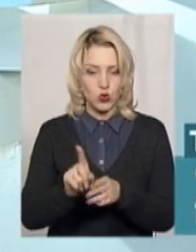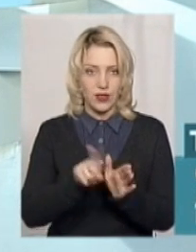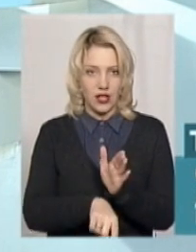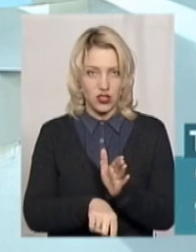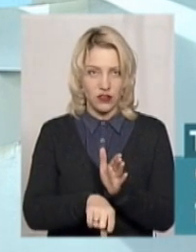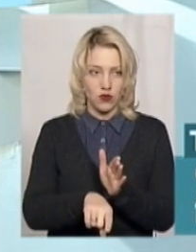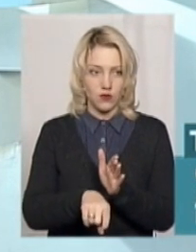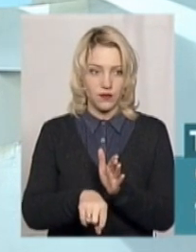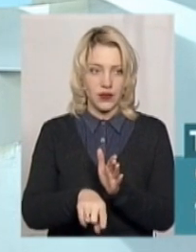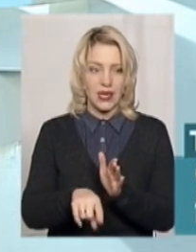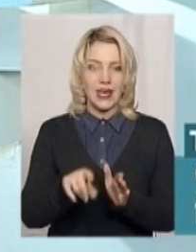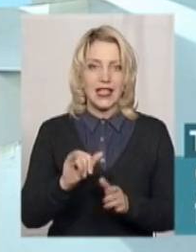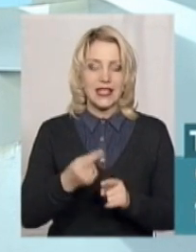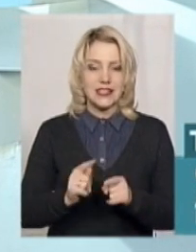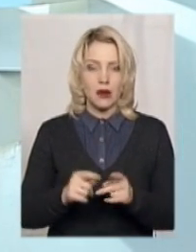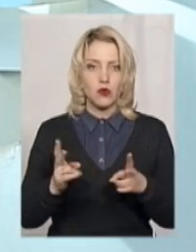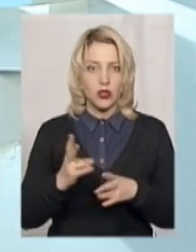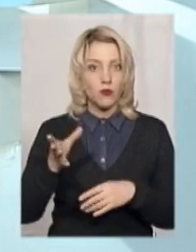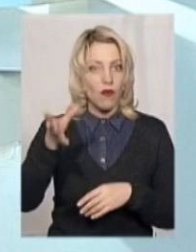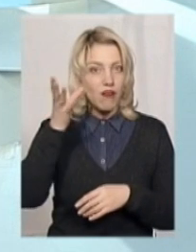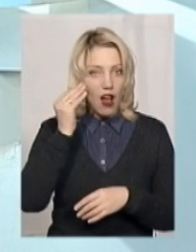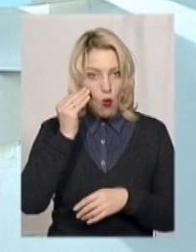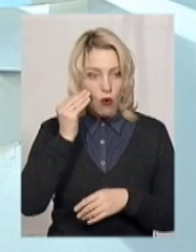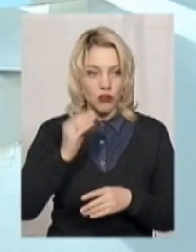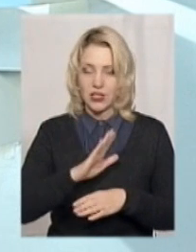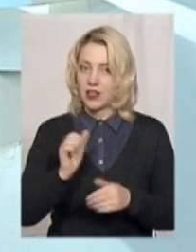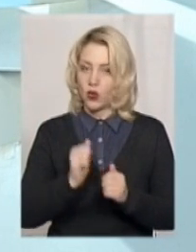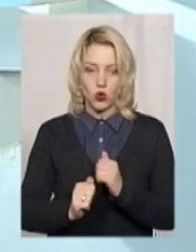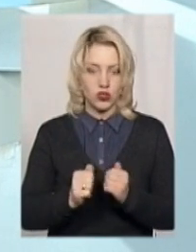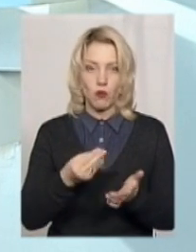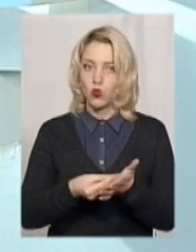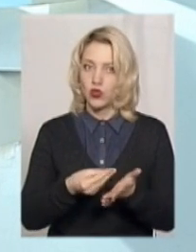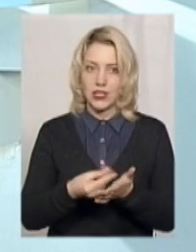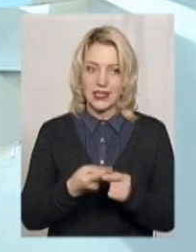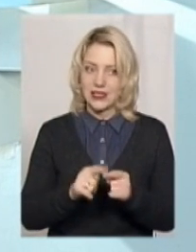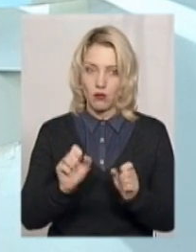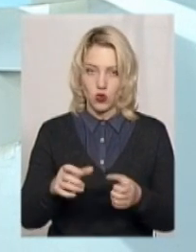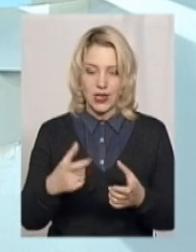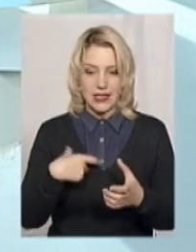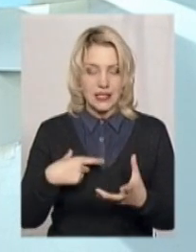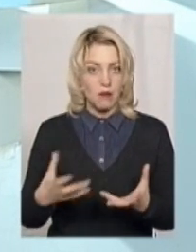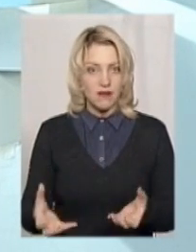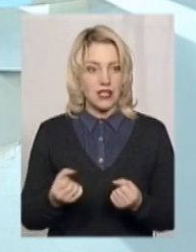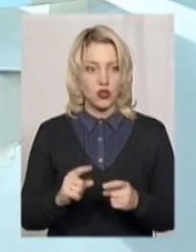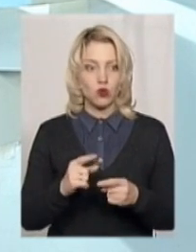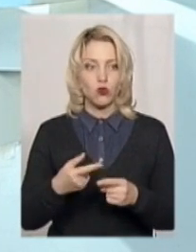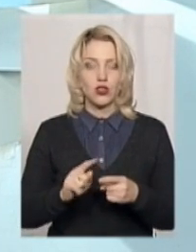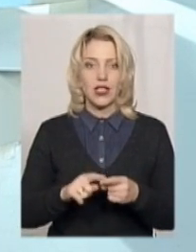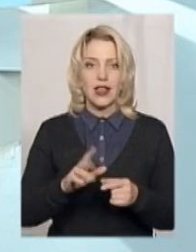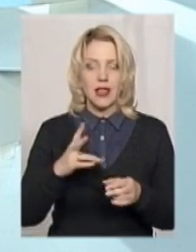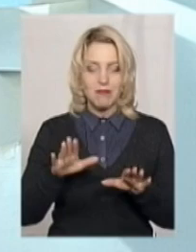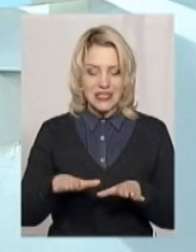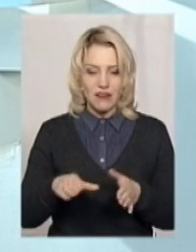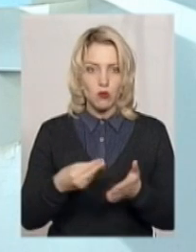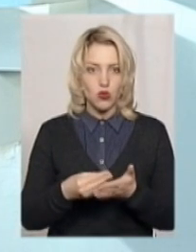дешево, і це потрібно враховувати. Не кожен бюджет це може на себе взяти, тому що у нас на місцеві бюджети